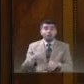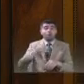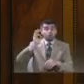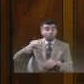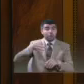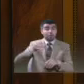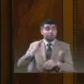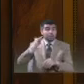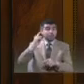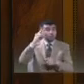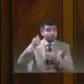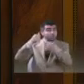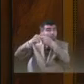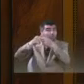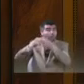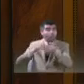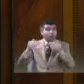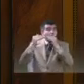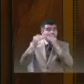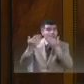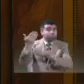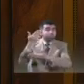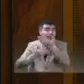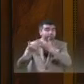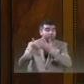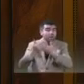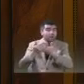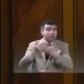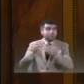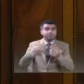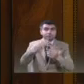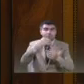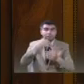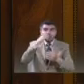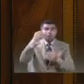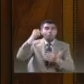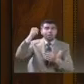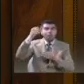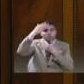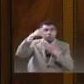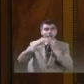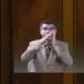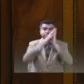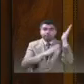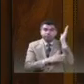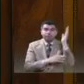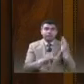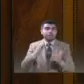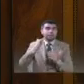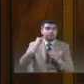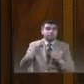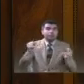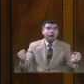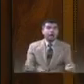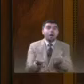أساسا على تقوية التنافسية الاقتصادية الاقتصاد الوطني عبر إنعاش